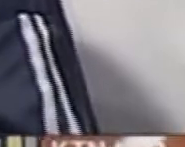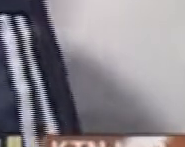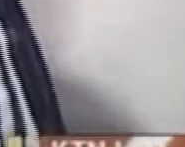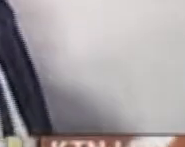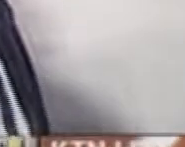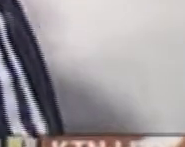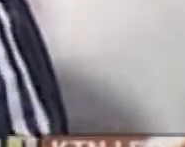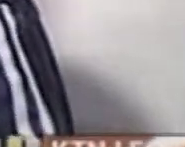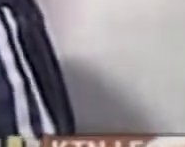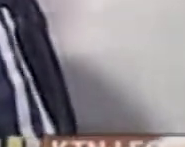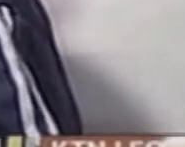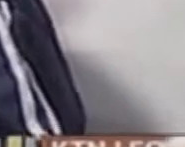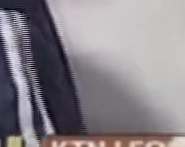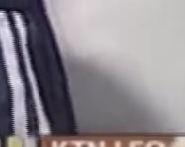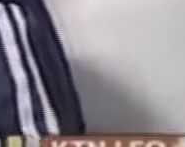Ninapopeperusha mawazo.